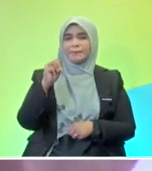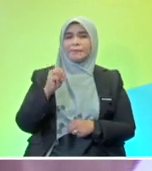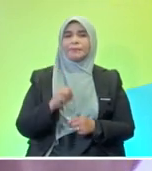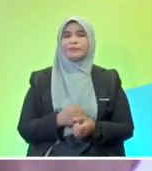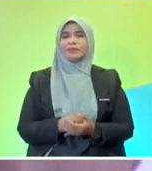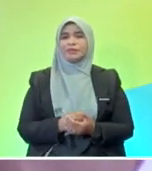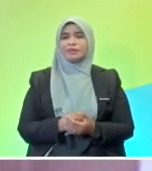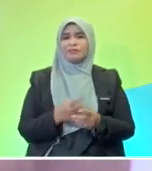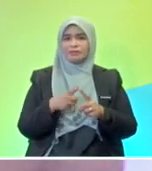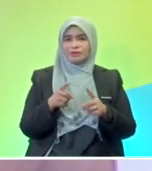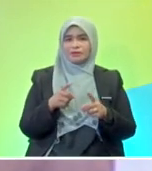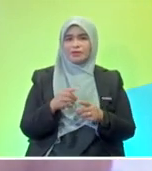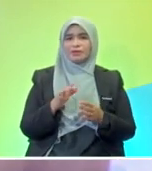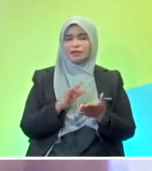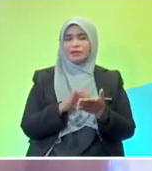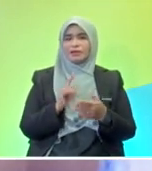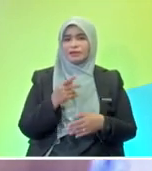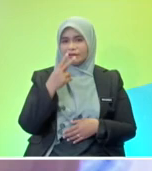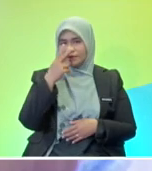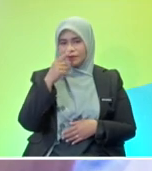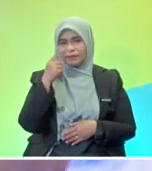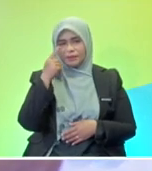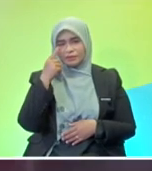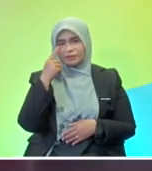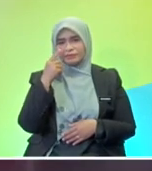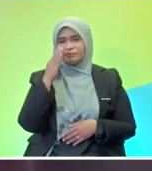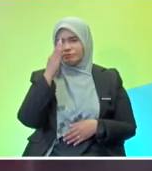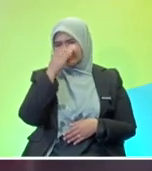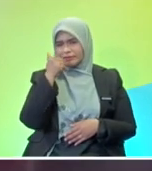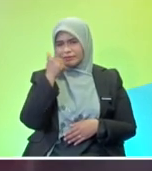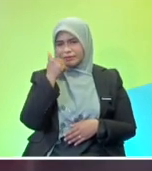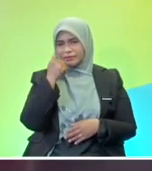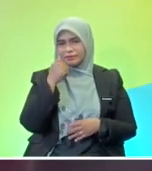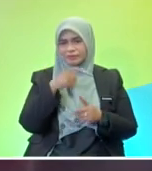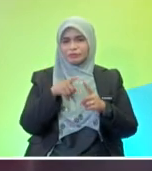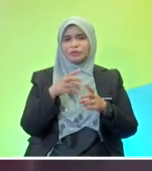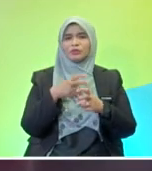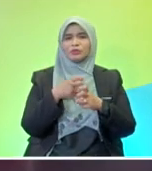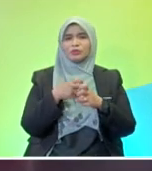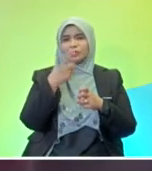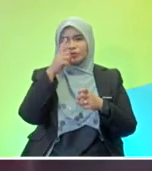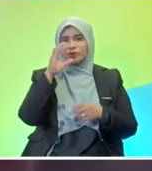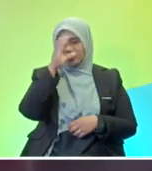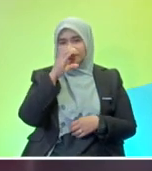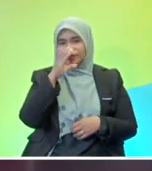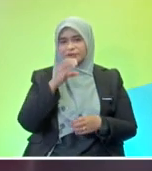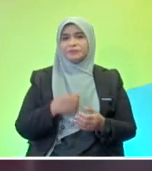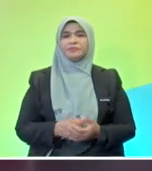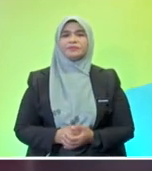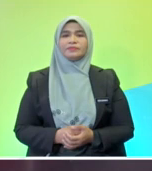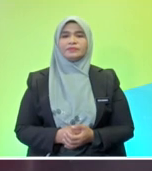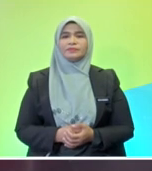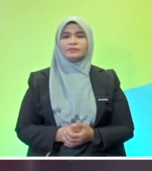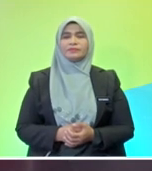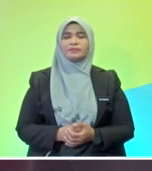mata ni kita tengok memanglah cantik tapi nak carinya mungkin susah sikit kan rakan-rakan? Betul. Kita nak guna apa cikgu? Okey,